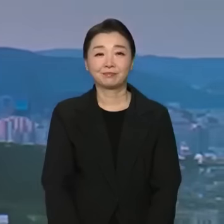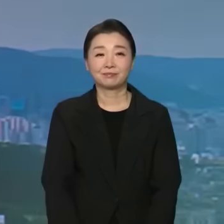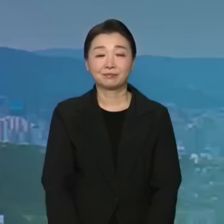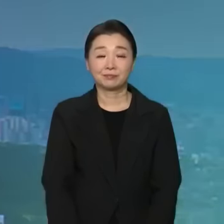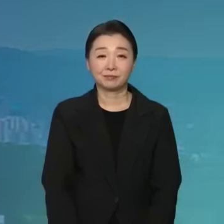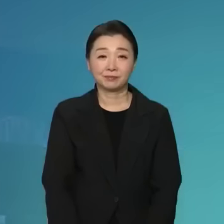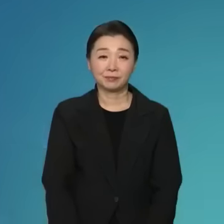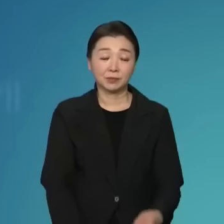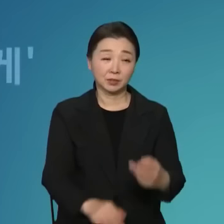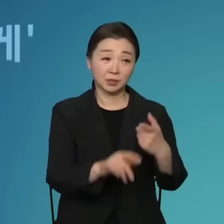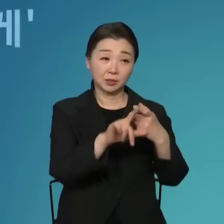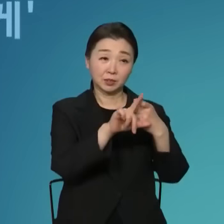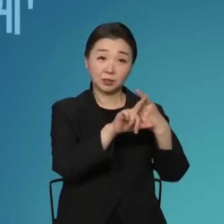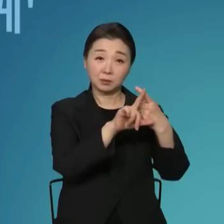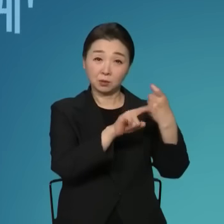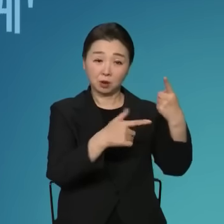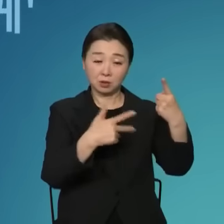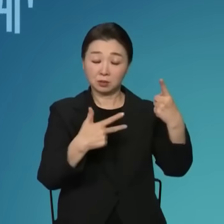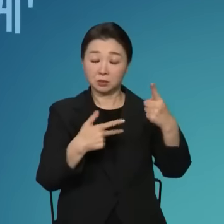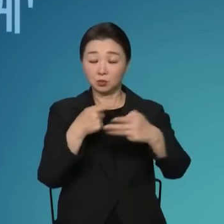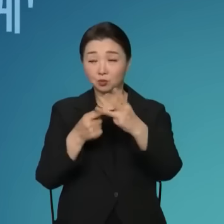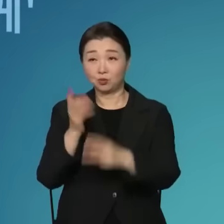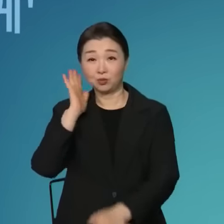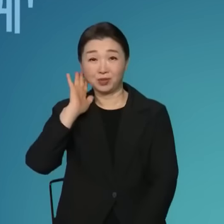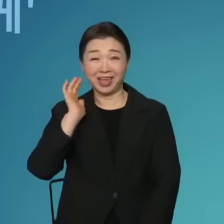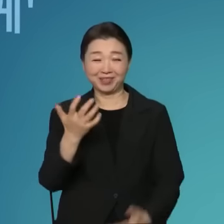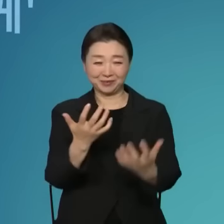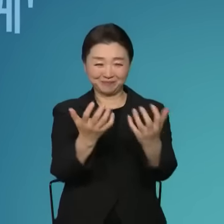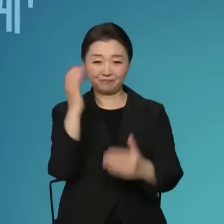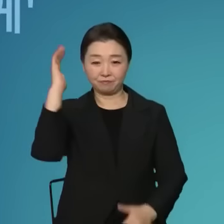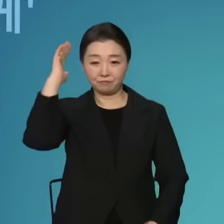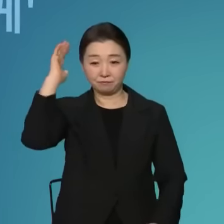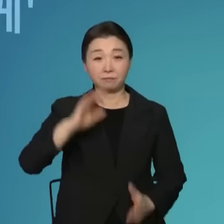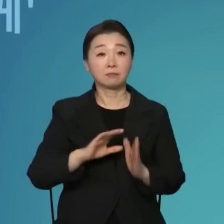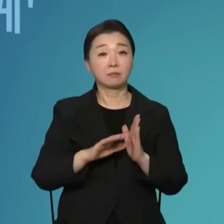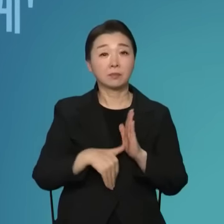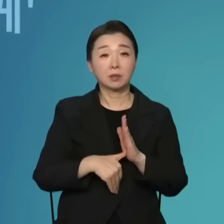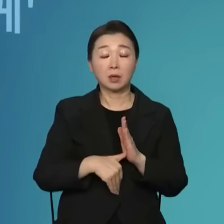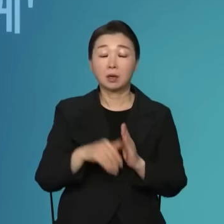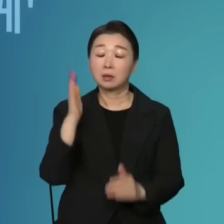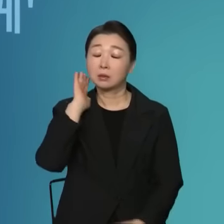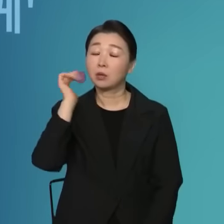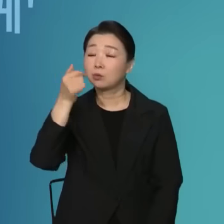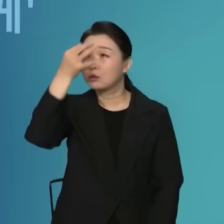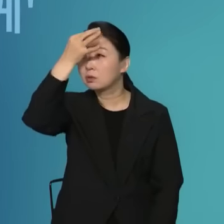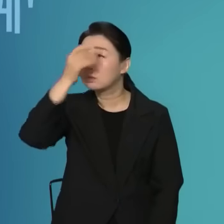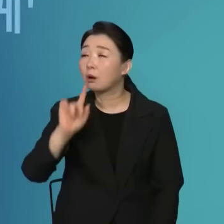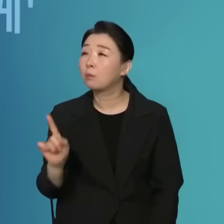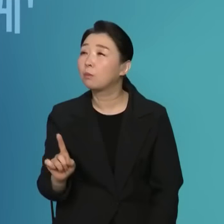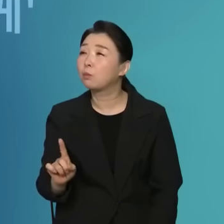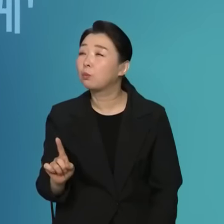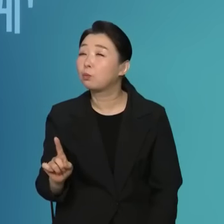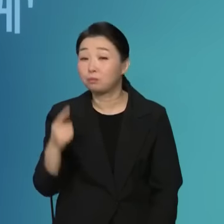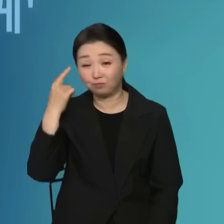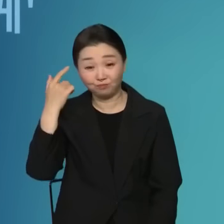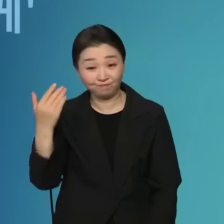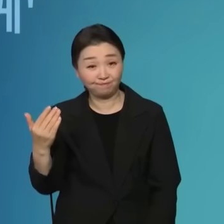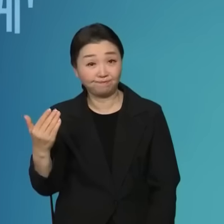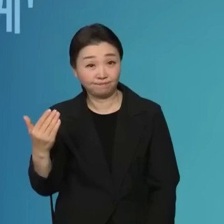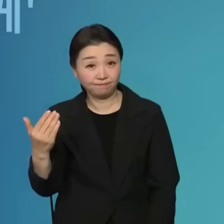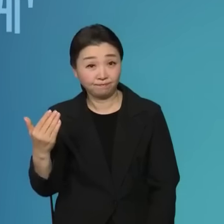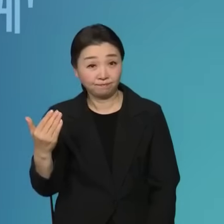지난 7일 윤석열 대통령의 대국민담화 기자회견에서 대통령이 대체 뭘 사과한 거냐 이런 질문이